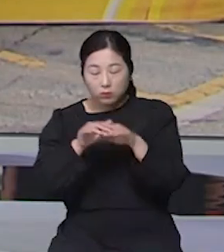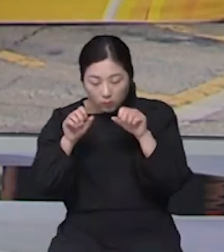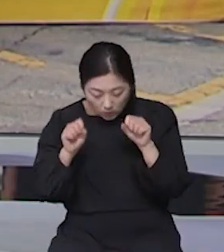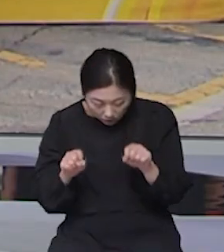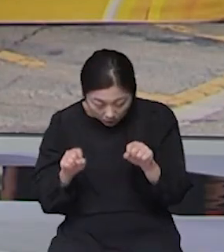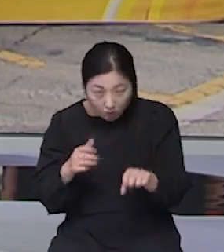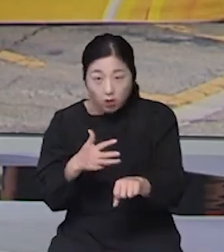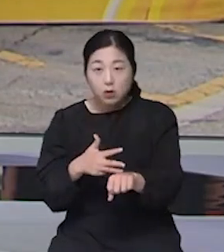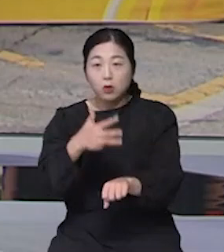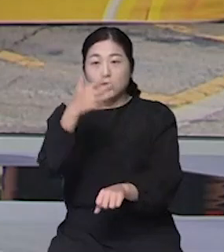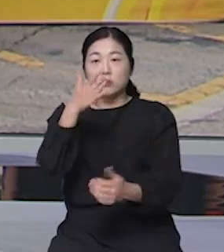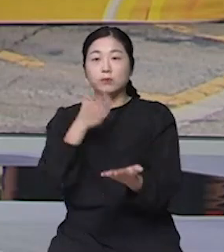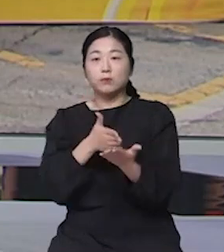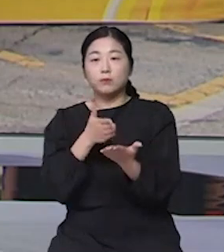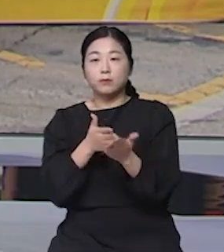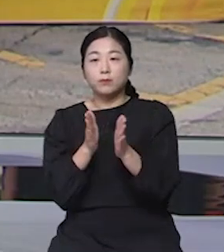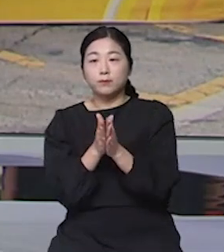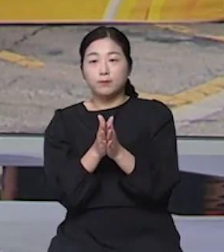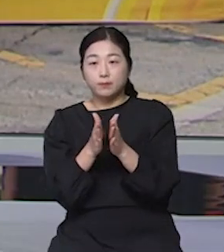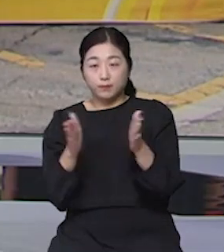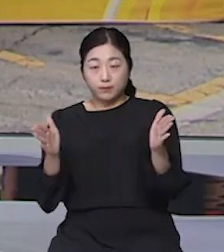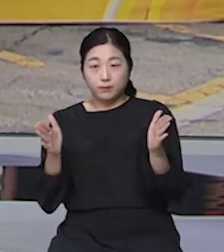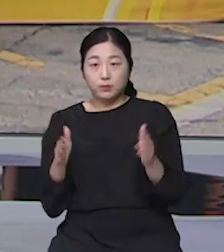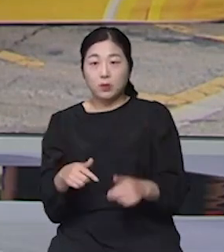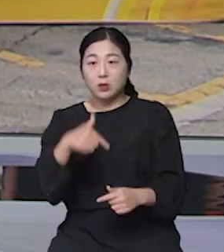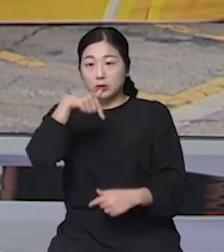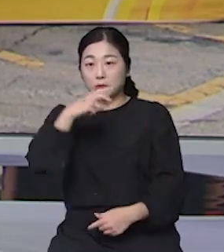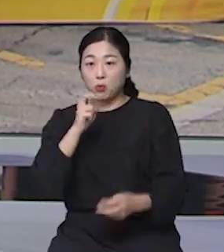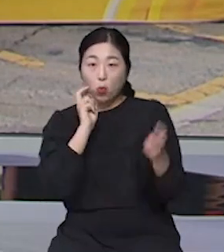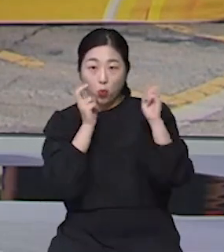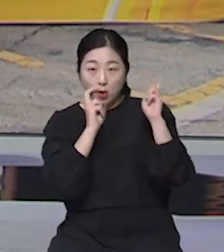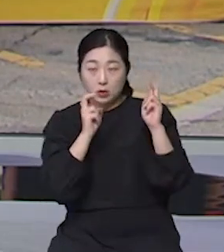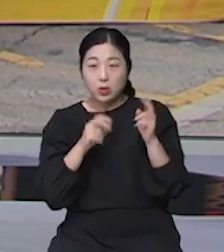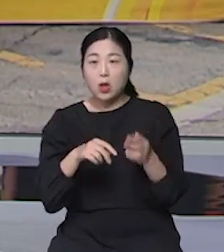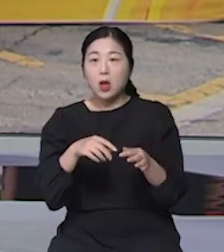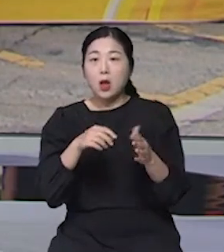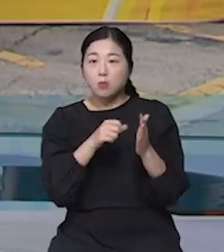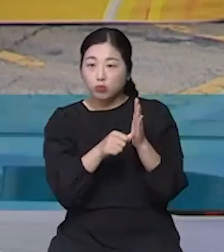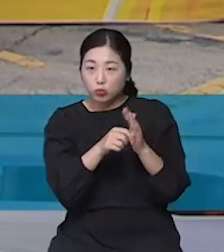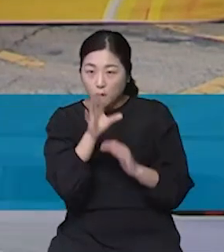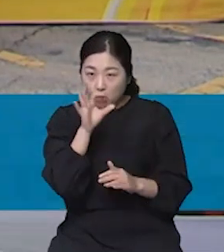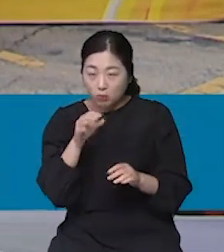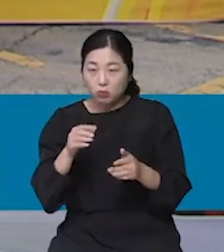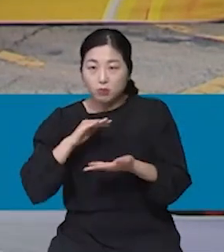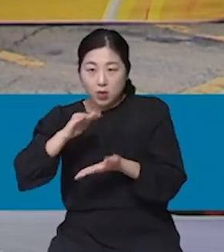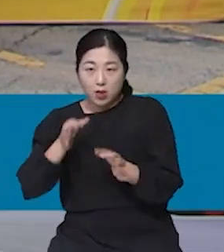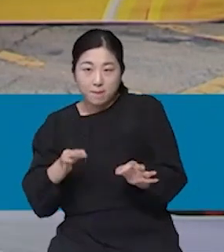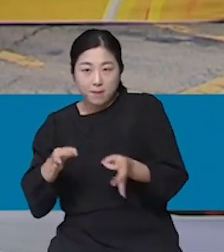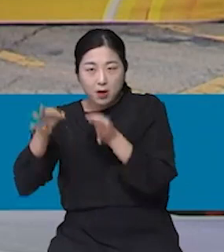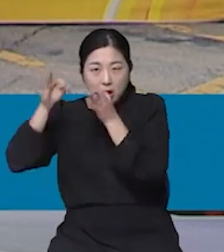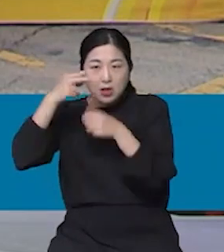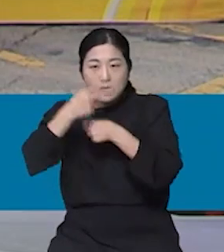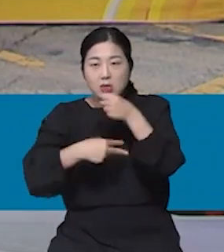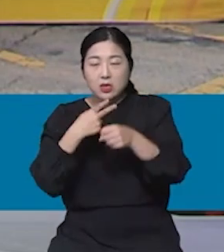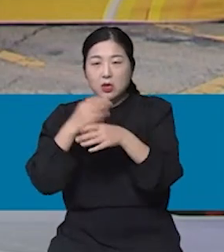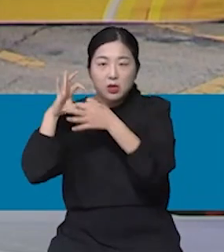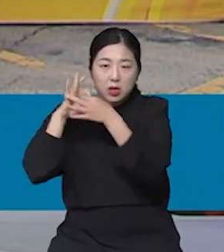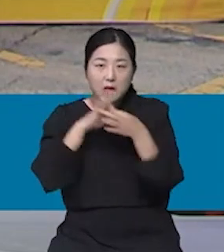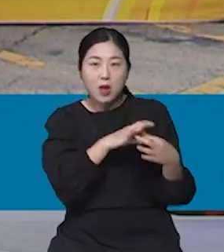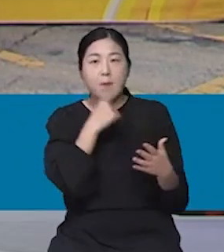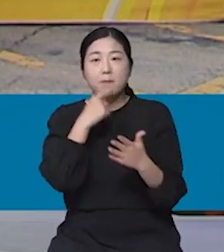여러분 안녕하십니까? KBC 8시 뉴스입니다. 금호타이어는 원료비와 물류비 상승으로 2년 동안 적자를 기록하고